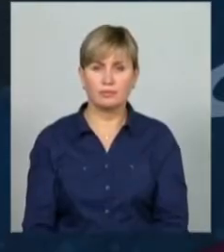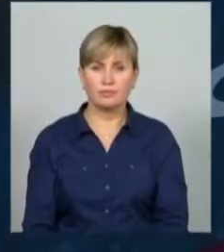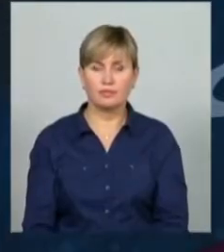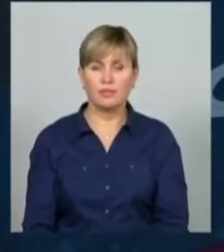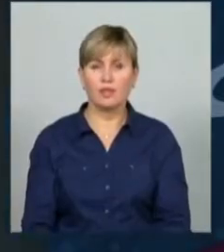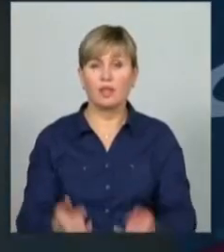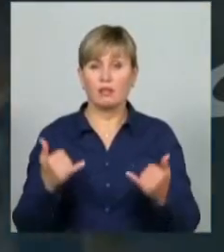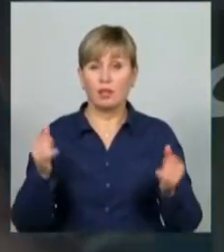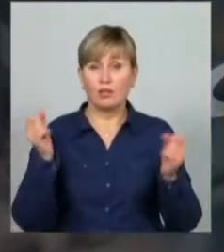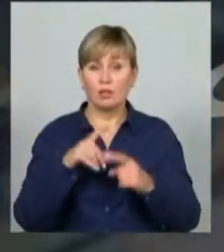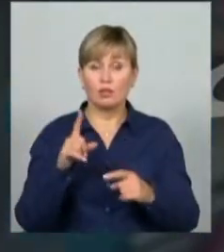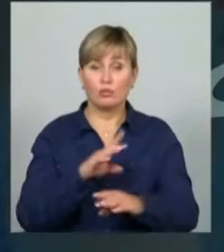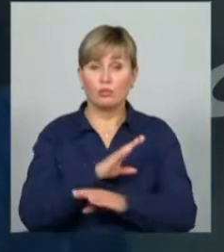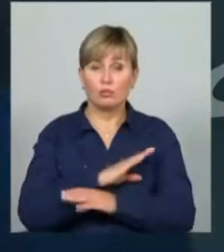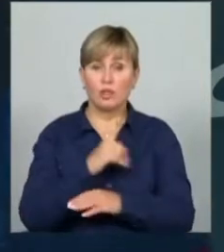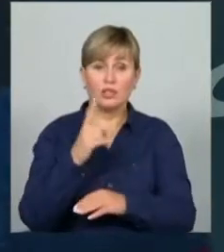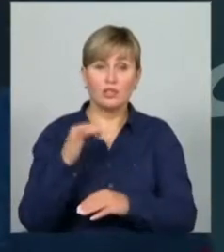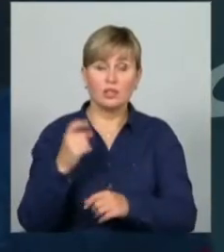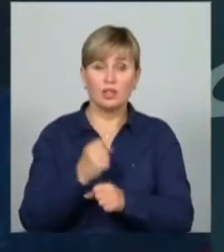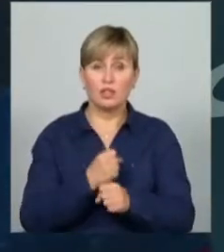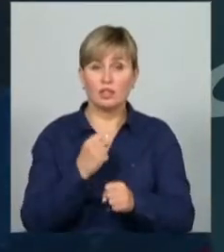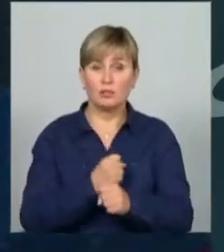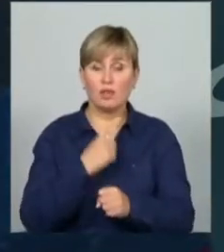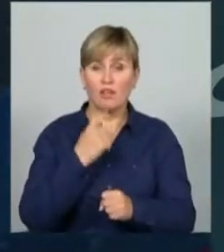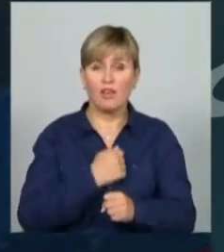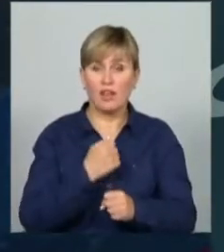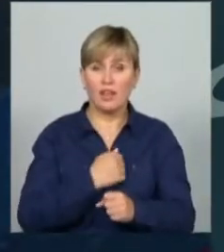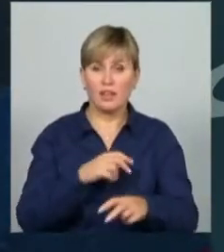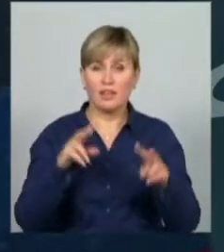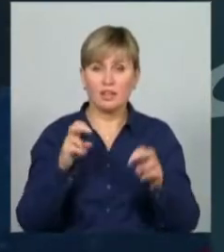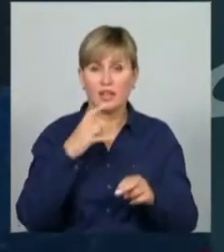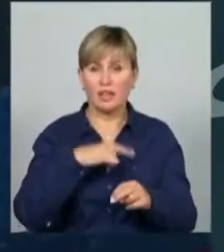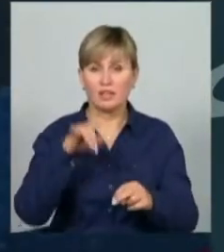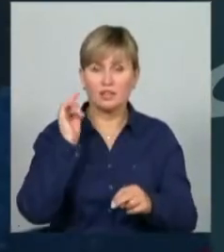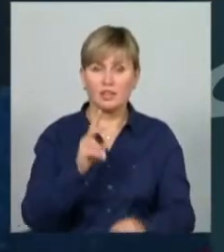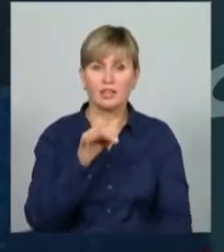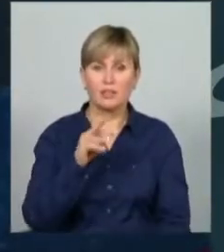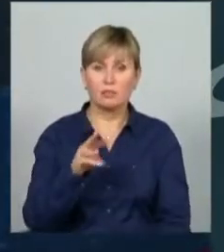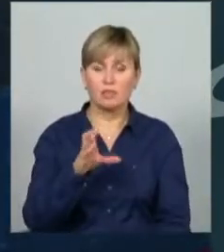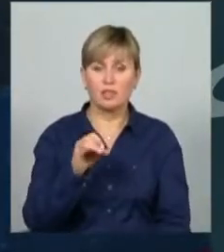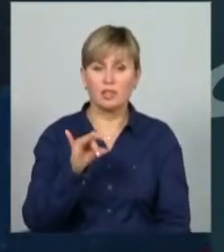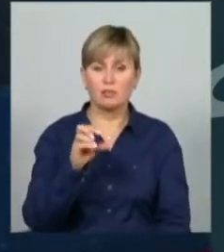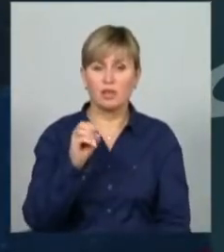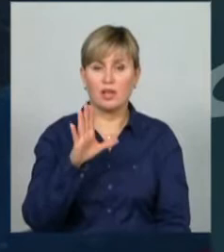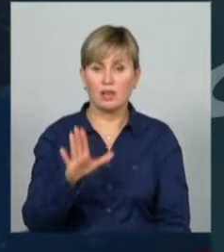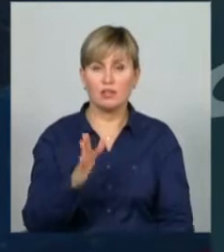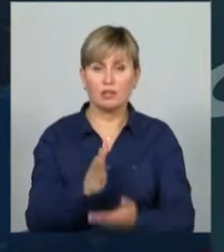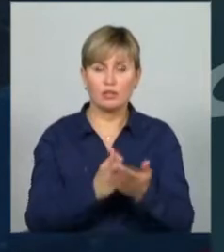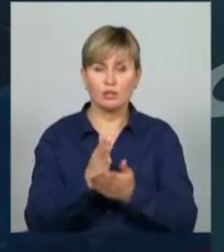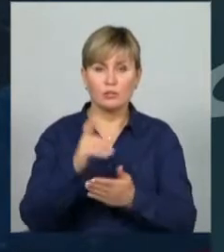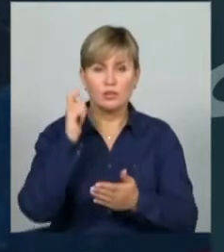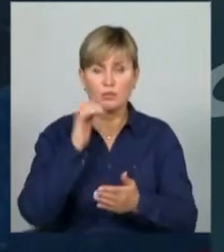Сегодня же стало известно, что умер один из разработчиков военной доктрины Казахстана Ким Серикбаев. Заслуженному деятелю